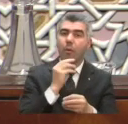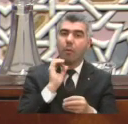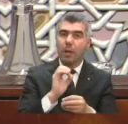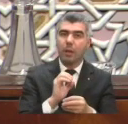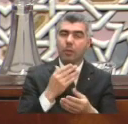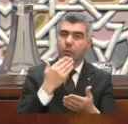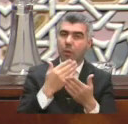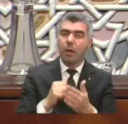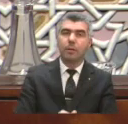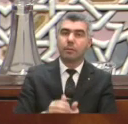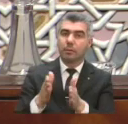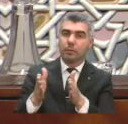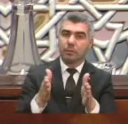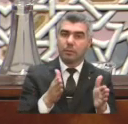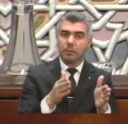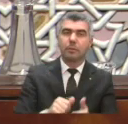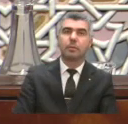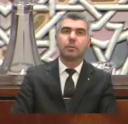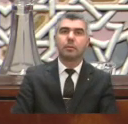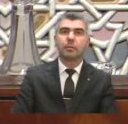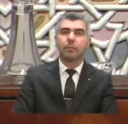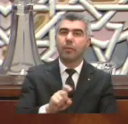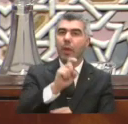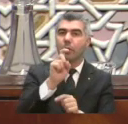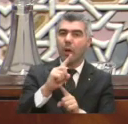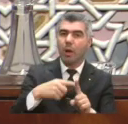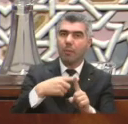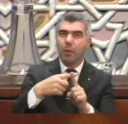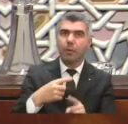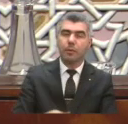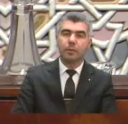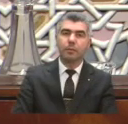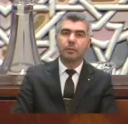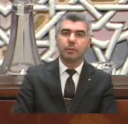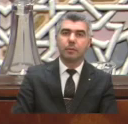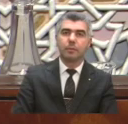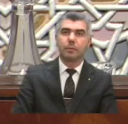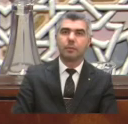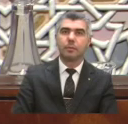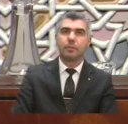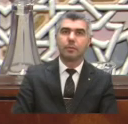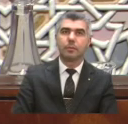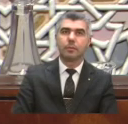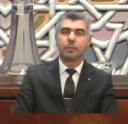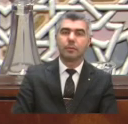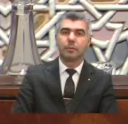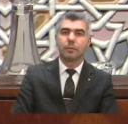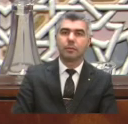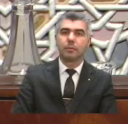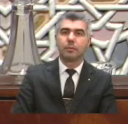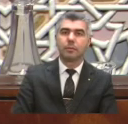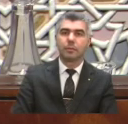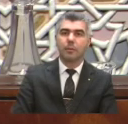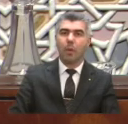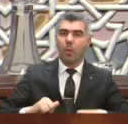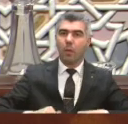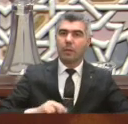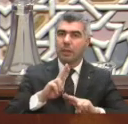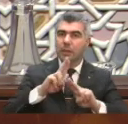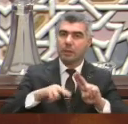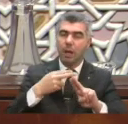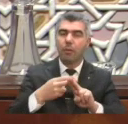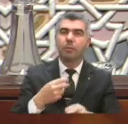النائب المحترم. هل هناك من تعقيب إضافي آخر في الموضوع؟ إلى ما كانش نرجع للسيد الوزير،